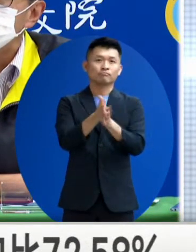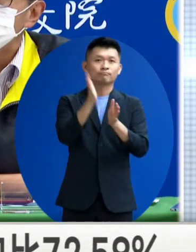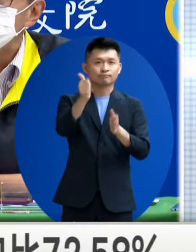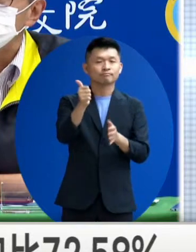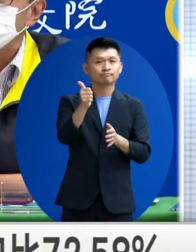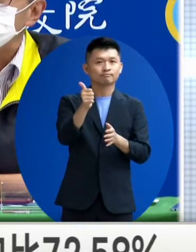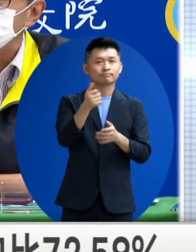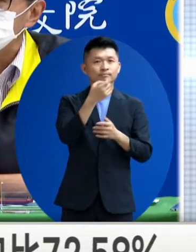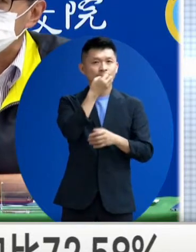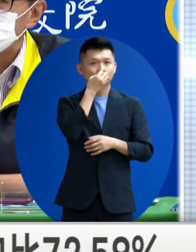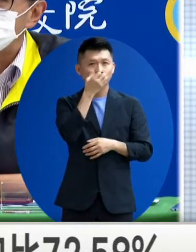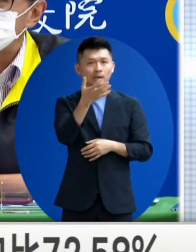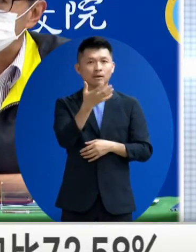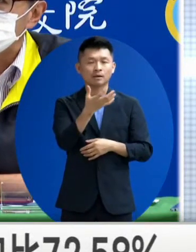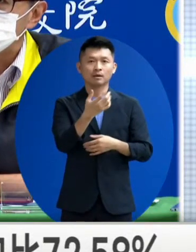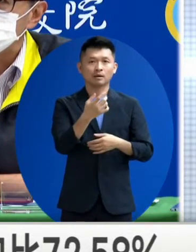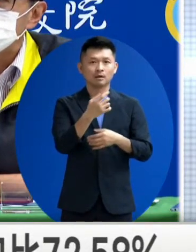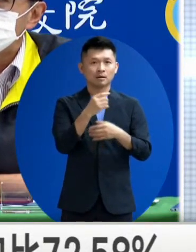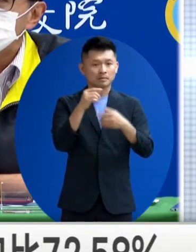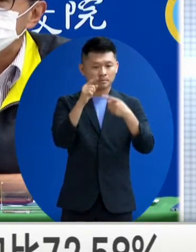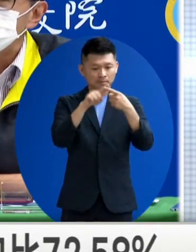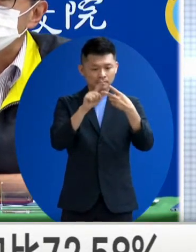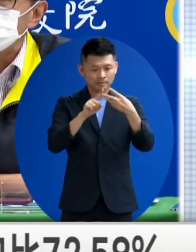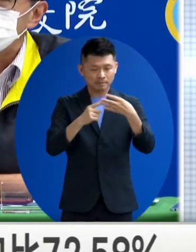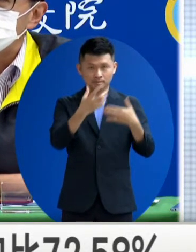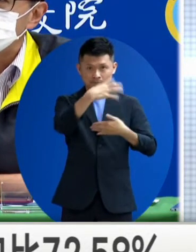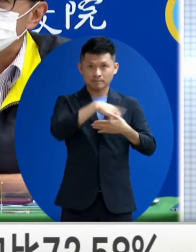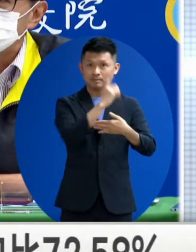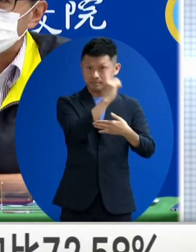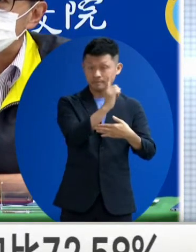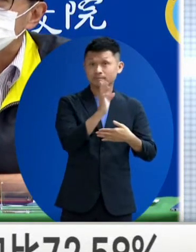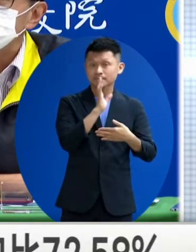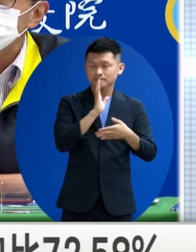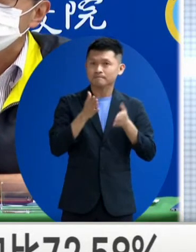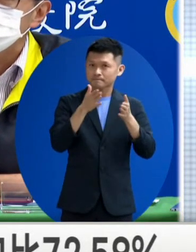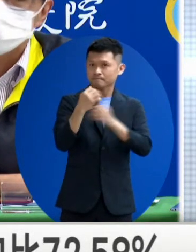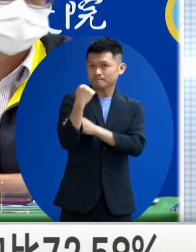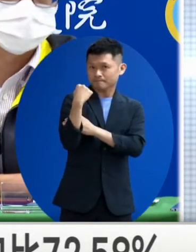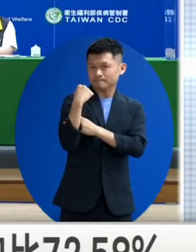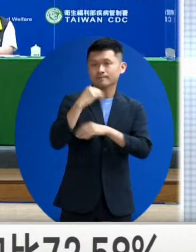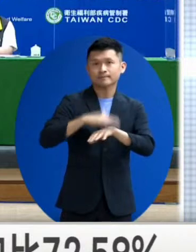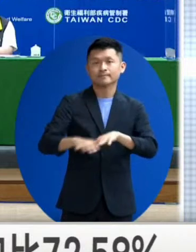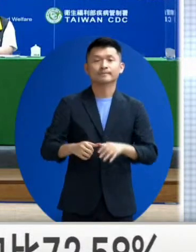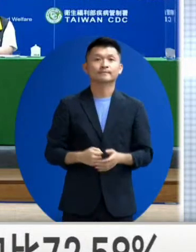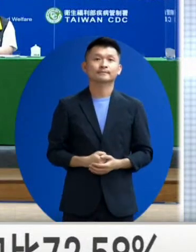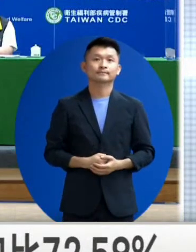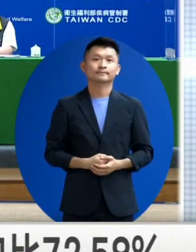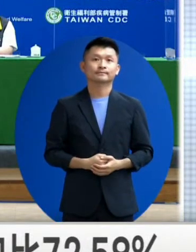其中一个很重要的一个指标，那我们也希望说可以努力在月底可以达成。